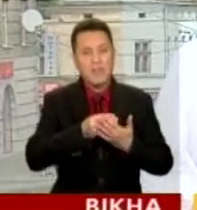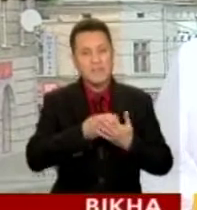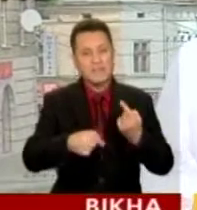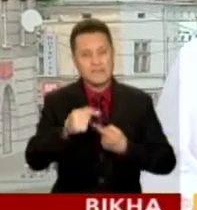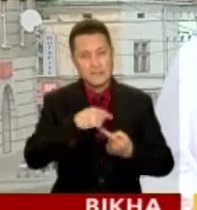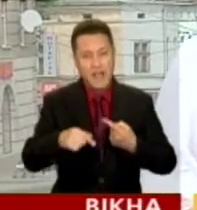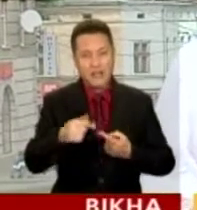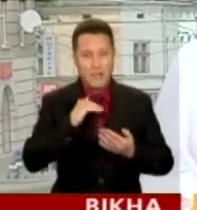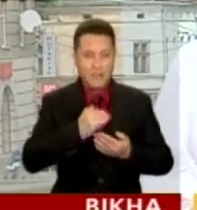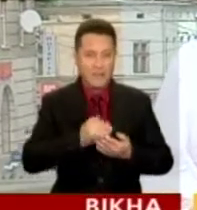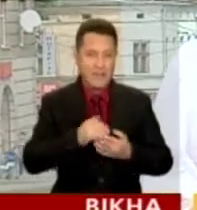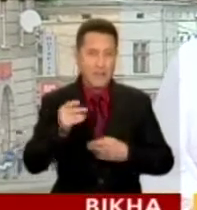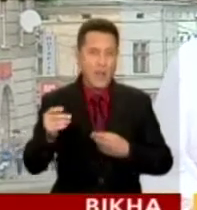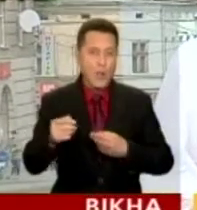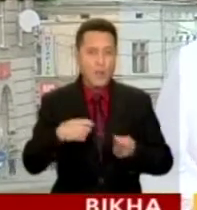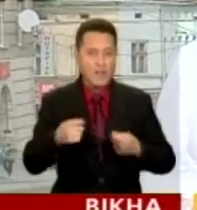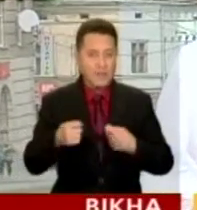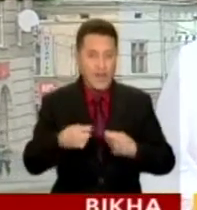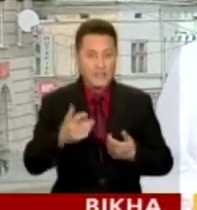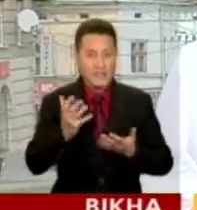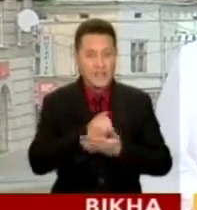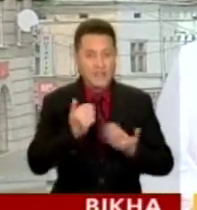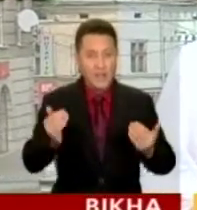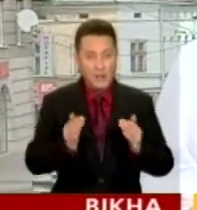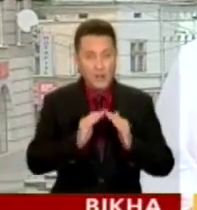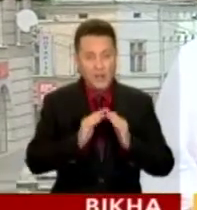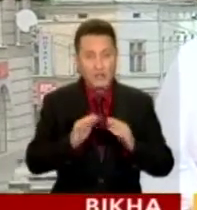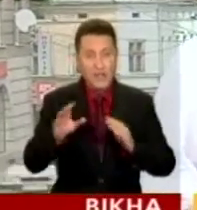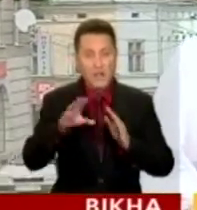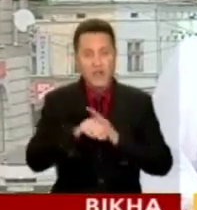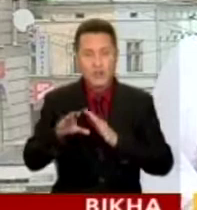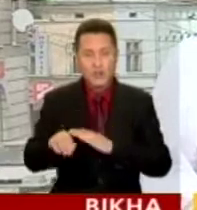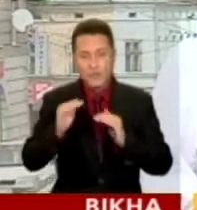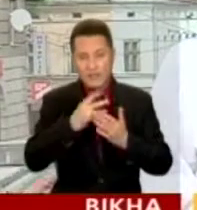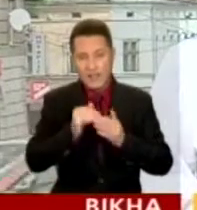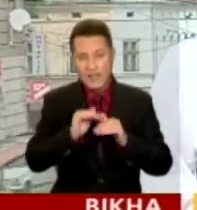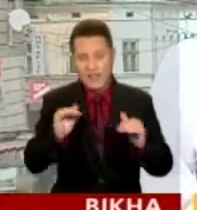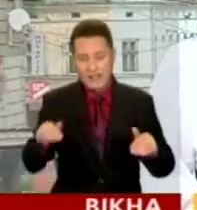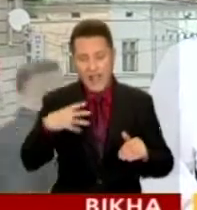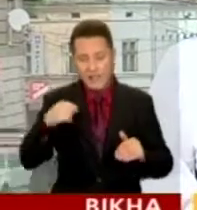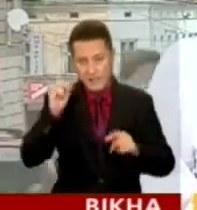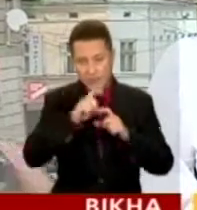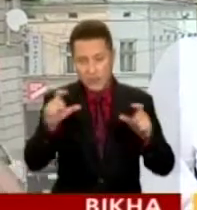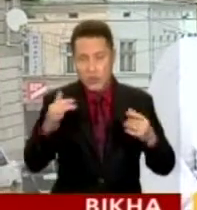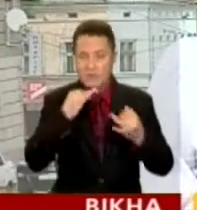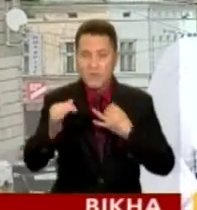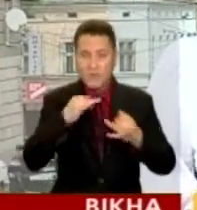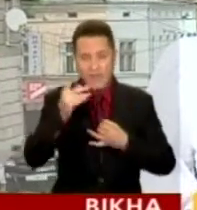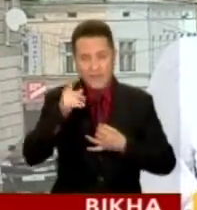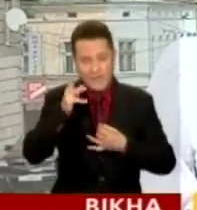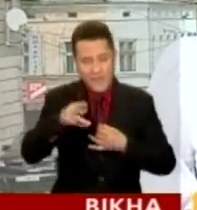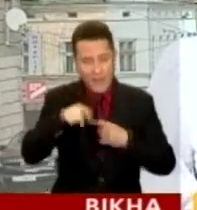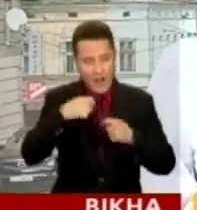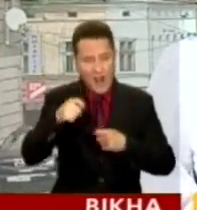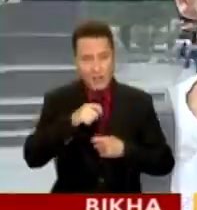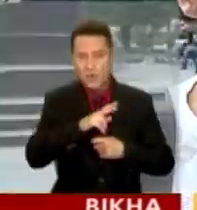приватні підприємці. Вони уже знайшли тут помешкання та влаштовують своїх дітей у львівські школи. Проте спілкуватися на камеру ніхто не хоче.